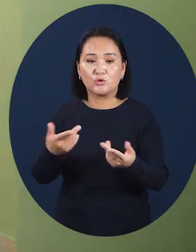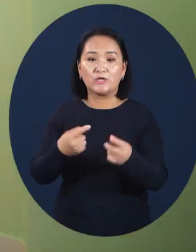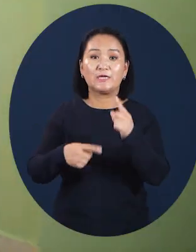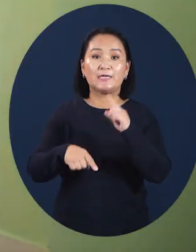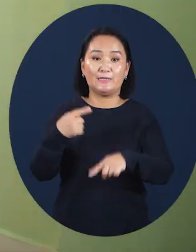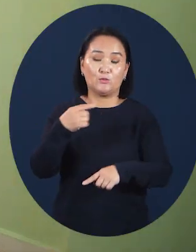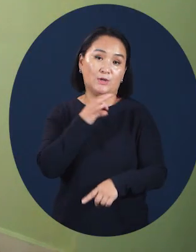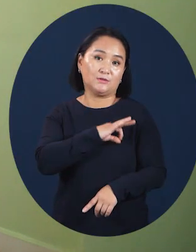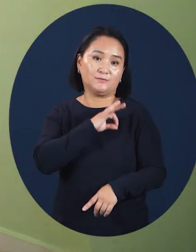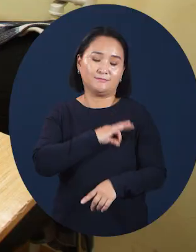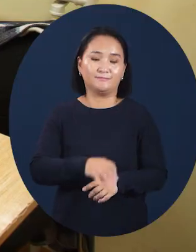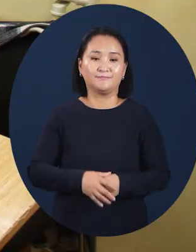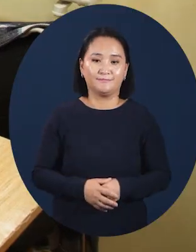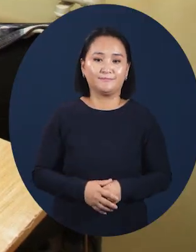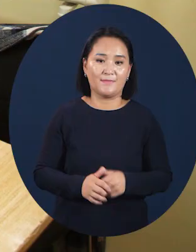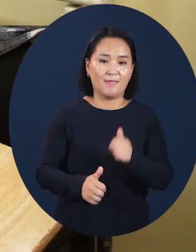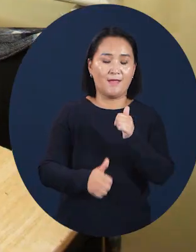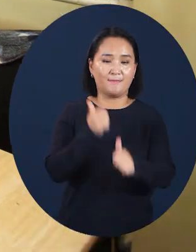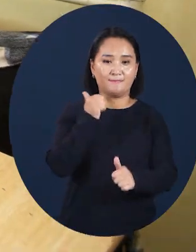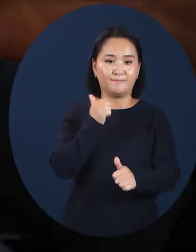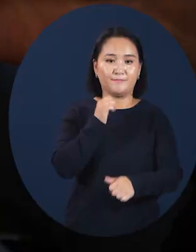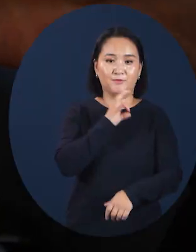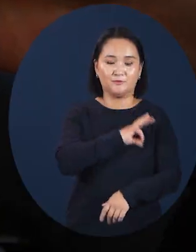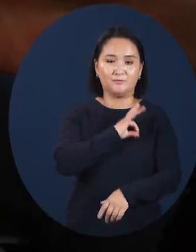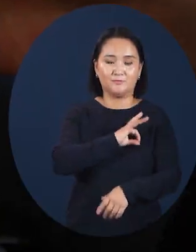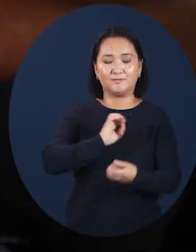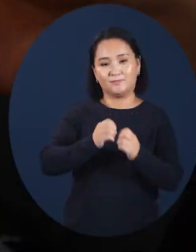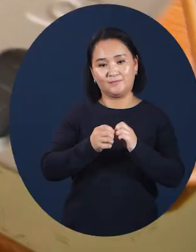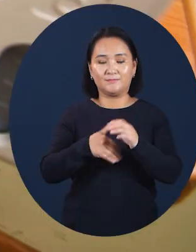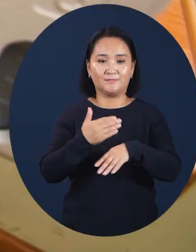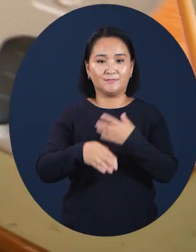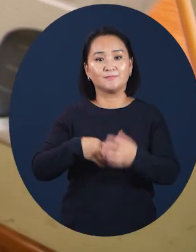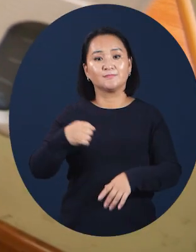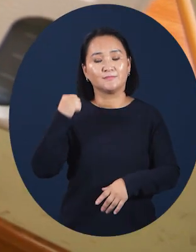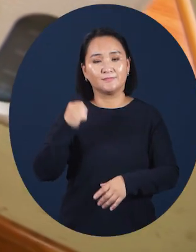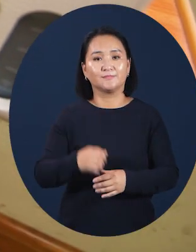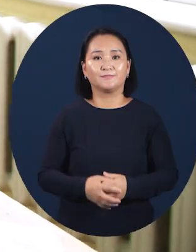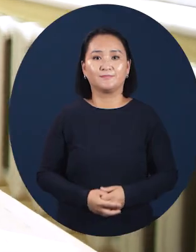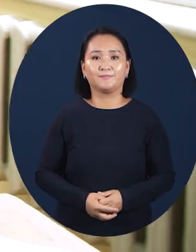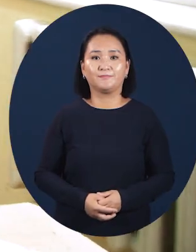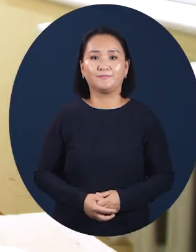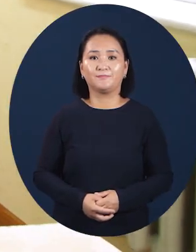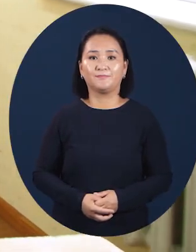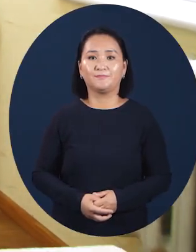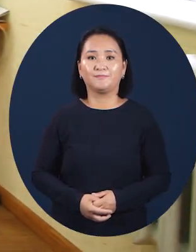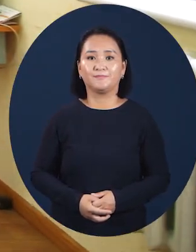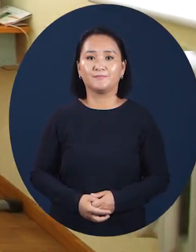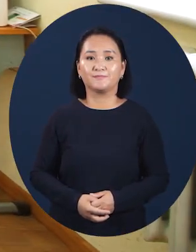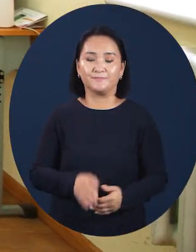ашигтай бас амжилттай төслийг хэрэгжүүлж чадах юмаар гэж бодсны үднээс нэг их хэрэгжүүлж хорндоо ирсэн.